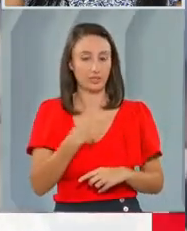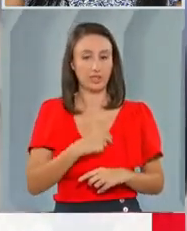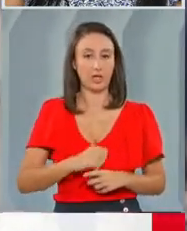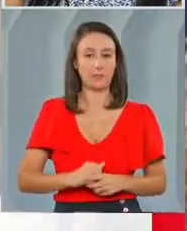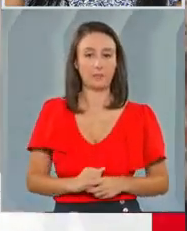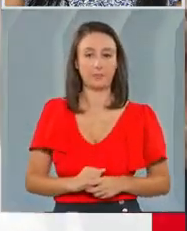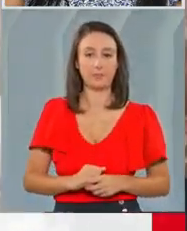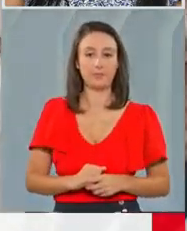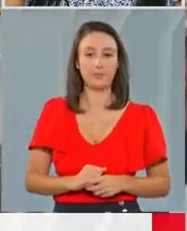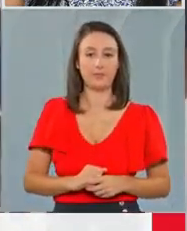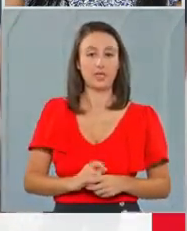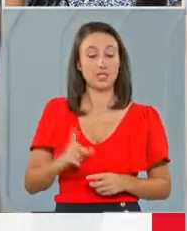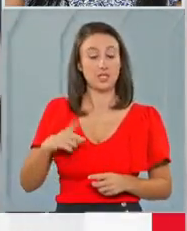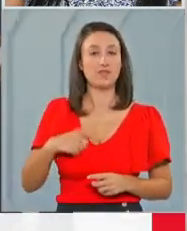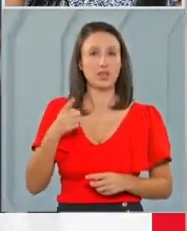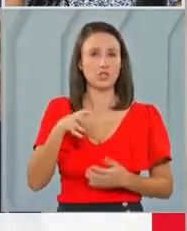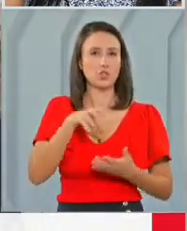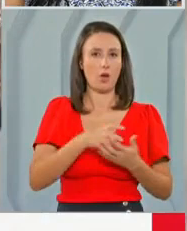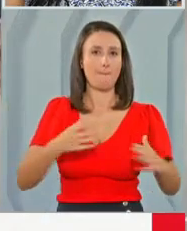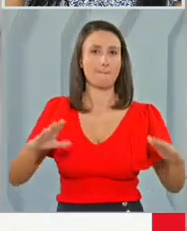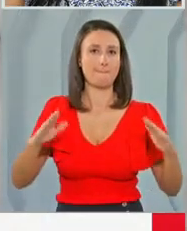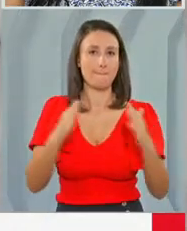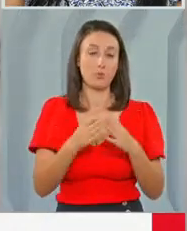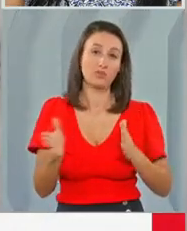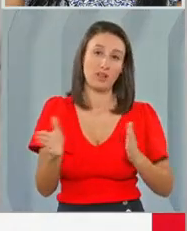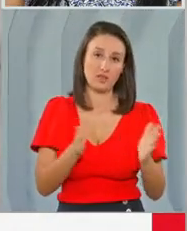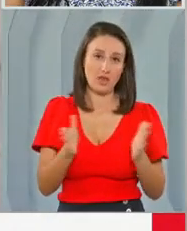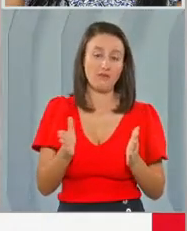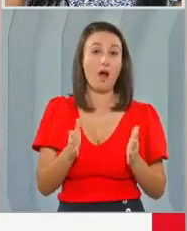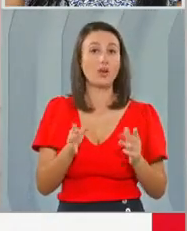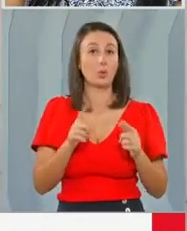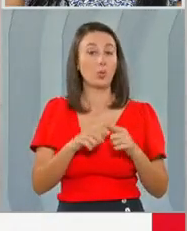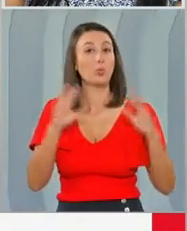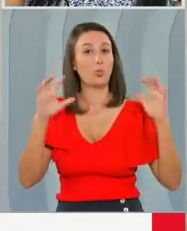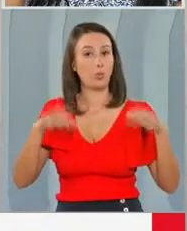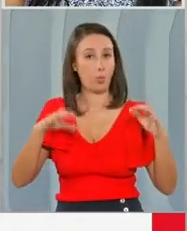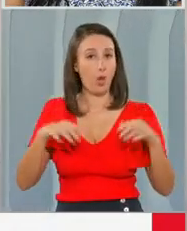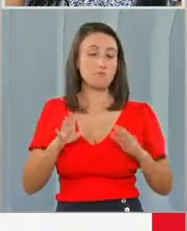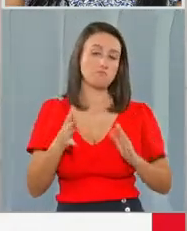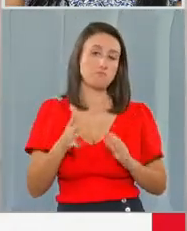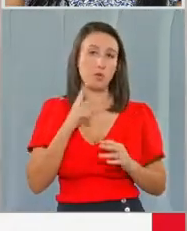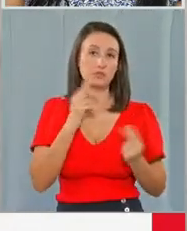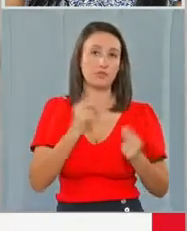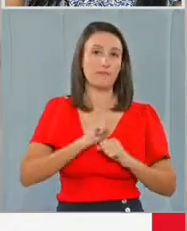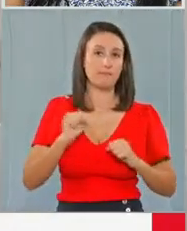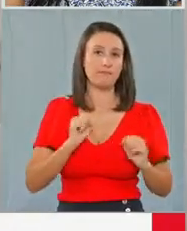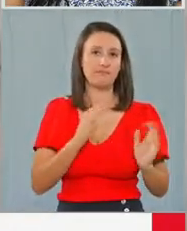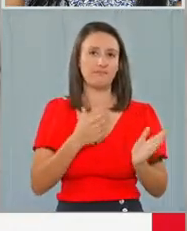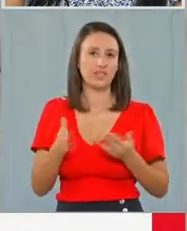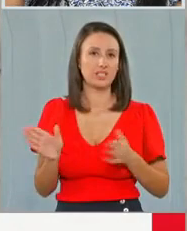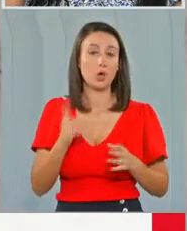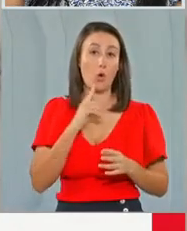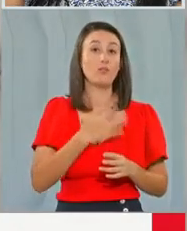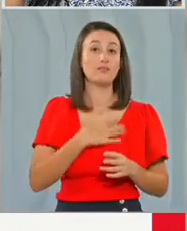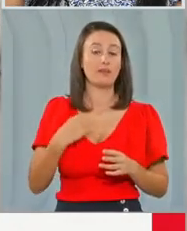zilei de duminică să fie în zona de munte intervale din acestea cu averse, cu, poate chiar și cu intensificări de vânt, o